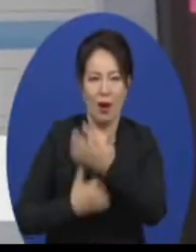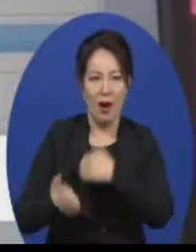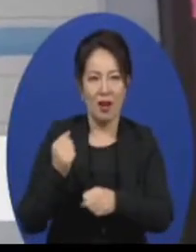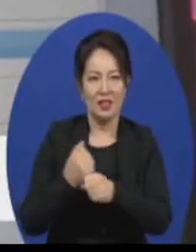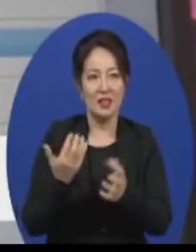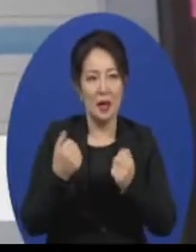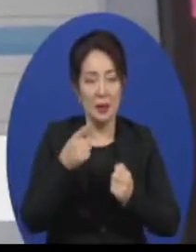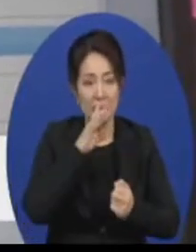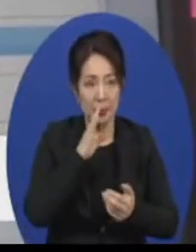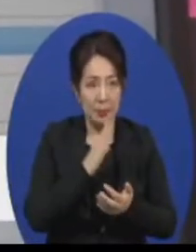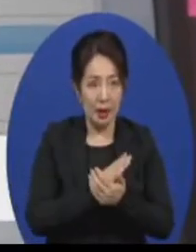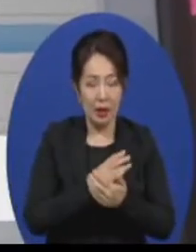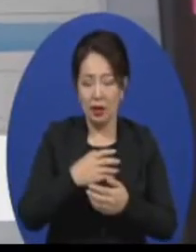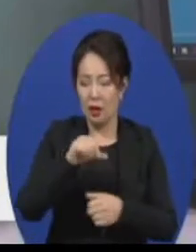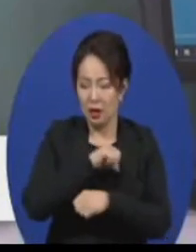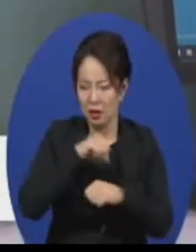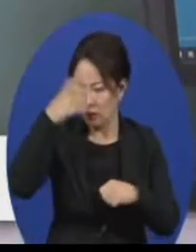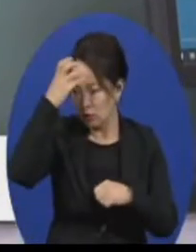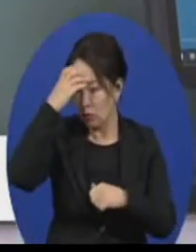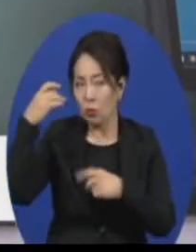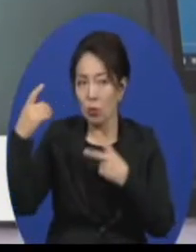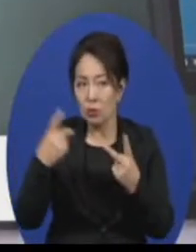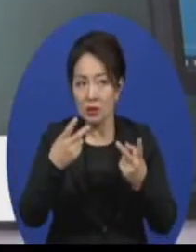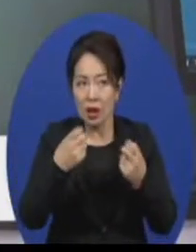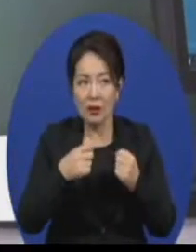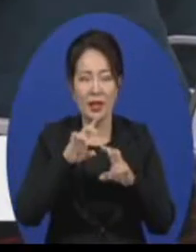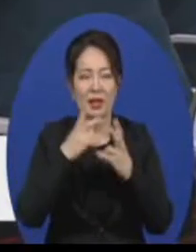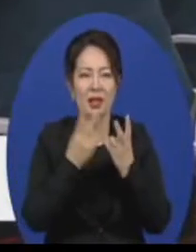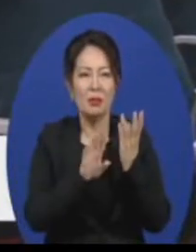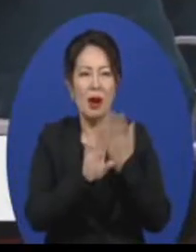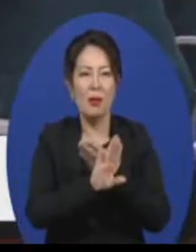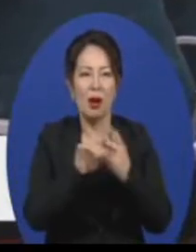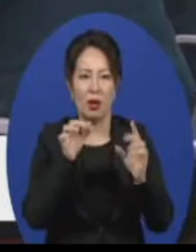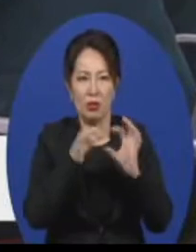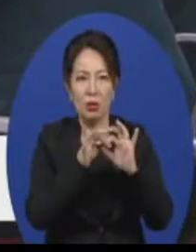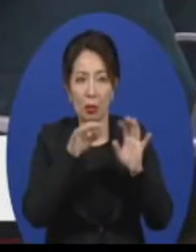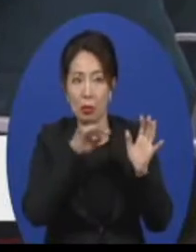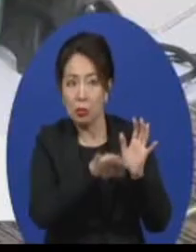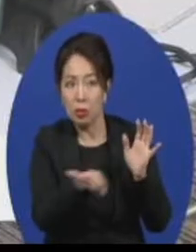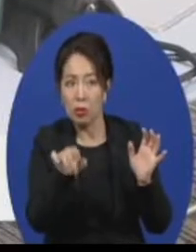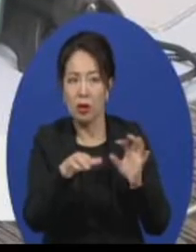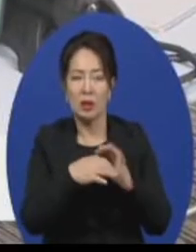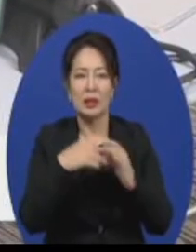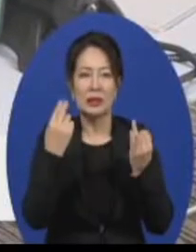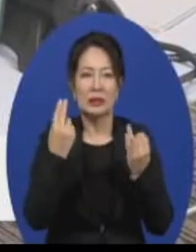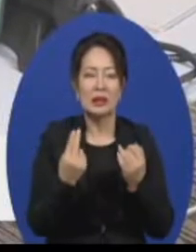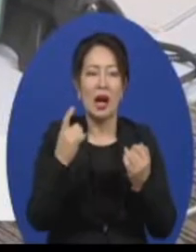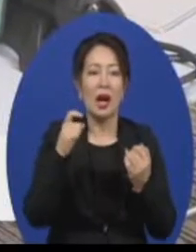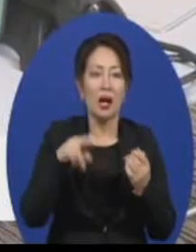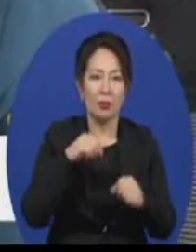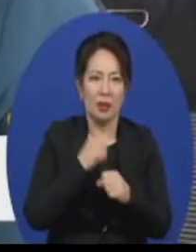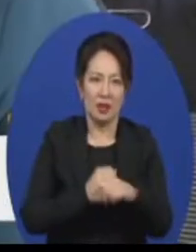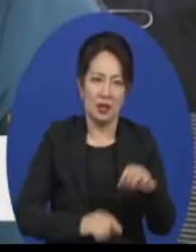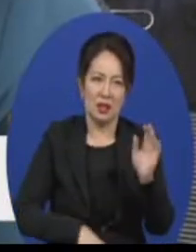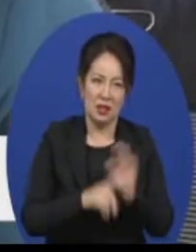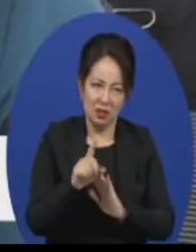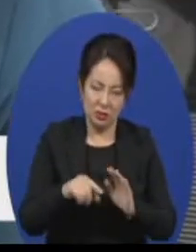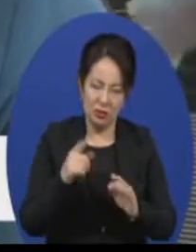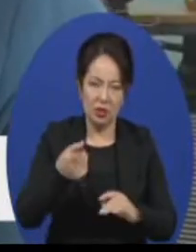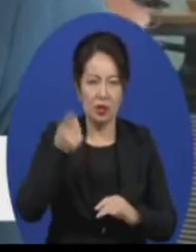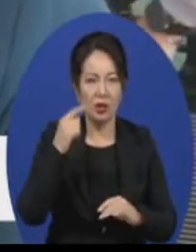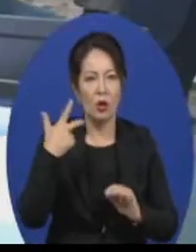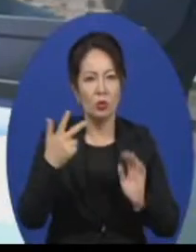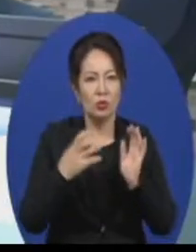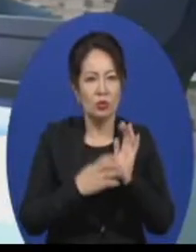л да. Иргэдийн төрөөс авч байгаа үйлчлэгний ихэнх хувийг нийгэм хамгааллын салбарт хамаардаг. Тиймээс энэ салбарт захимжуулах ажлыг эхлүүлсэн. Эхний